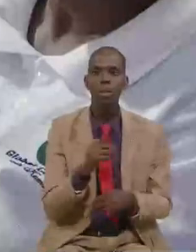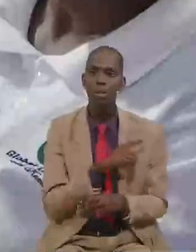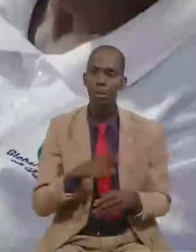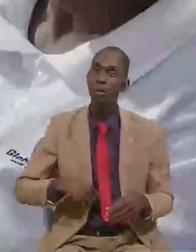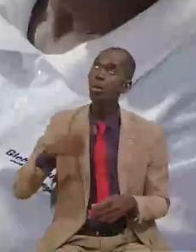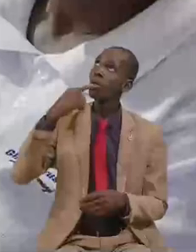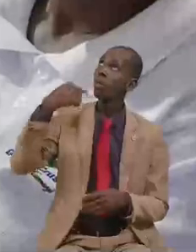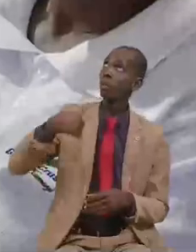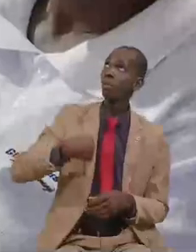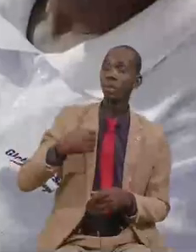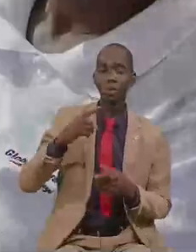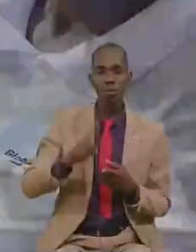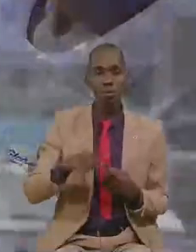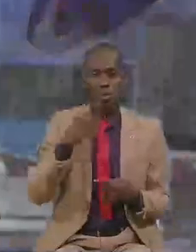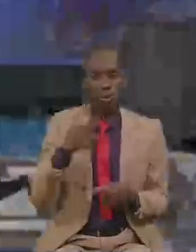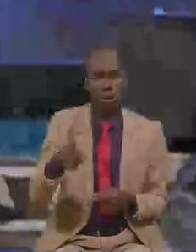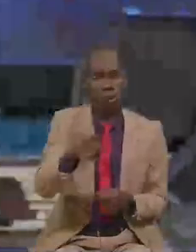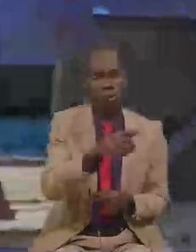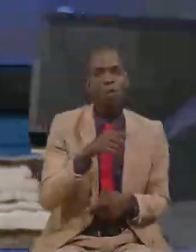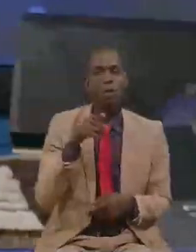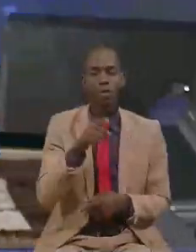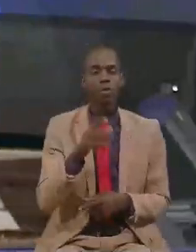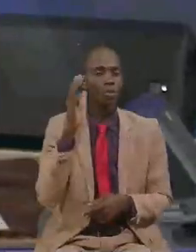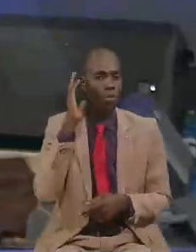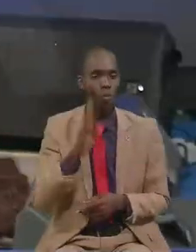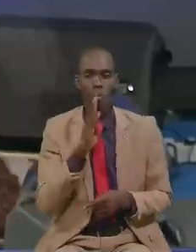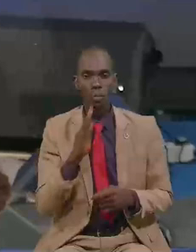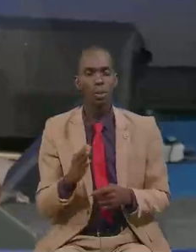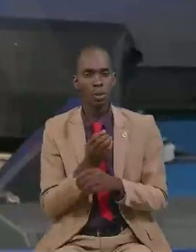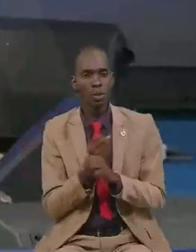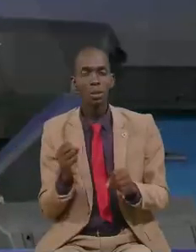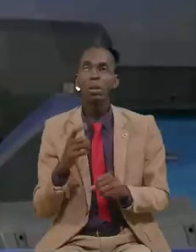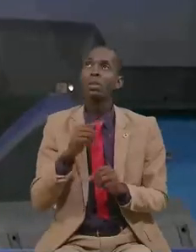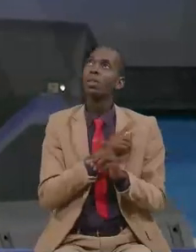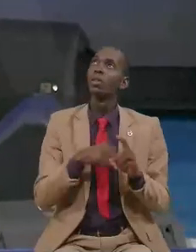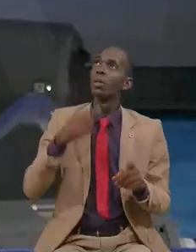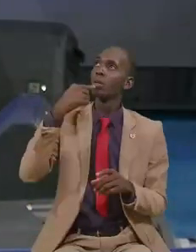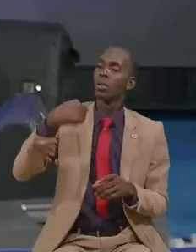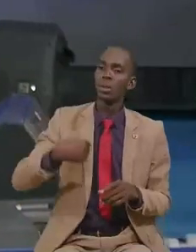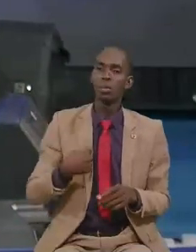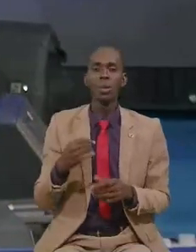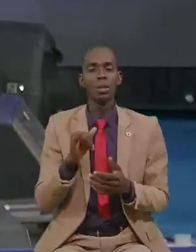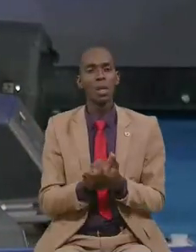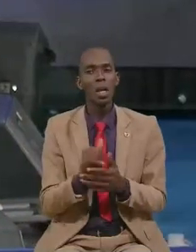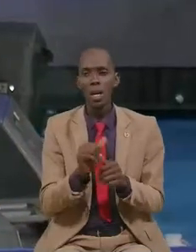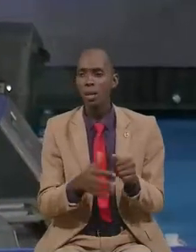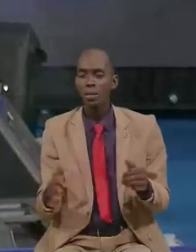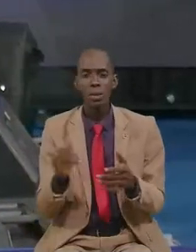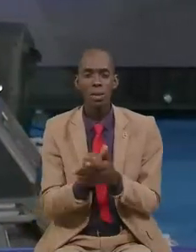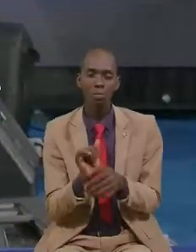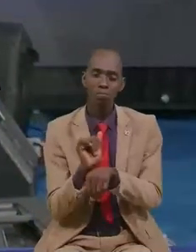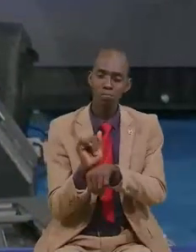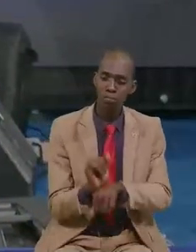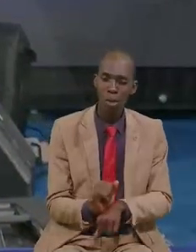vous dire que ce n'est pas vous qui allez le faire. Dieu me dit de vous dire que tout ce qui vous retient, tout